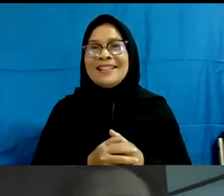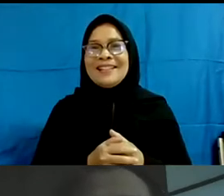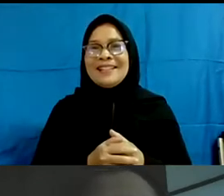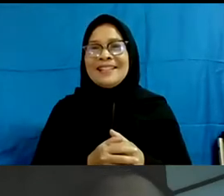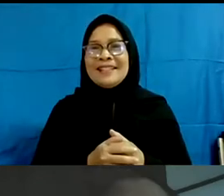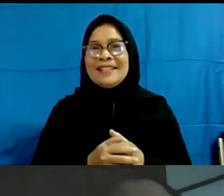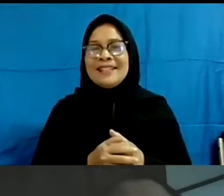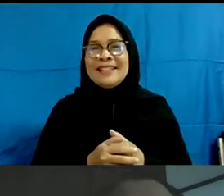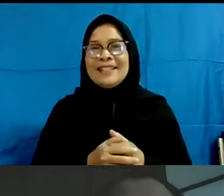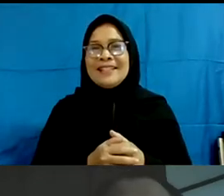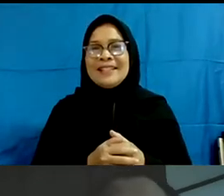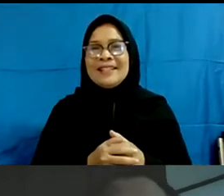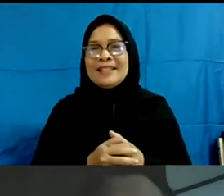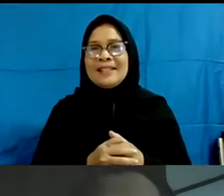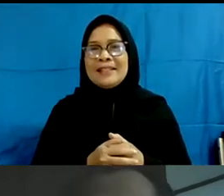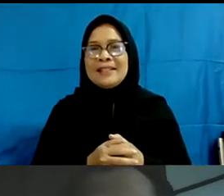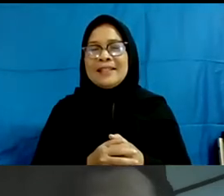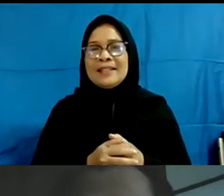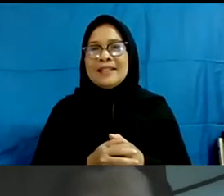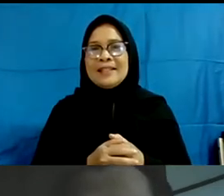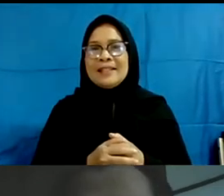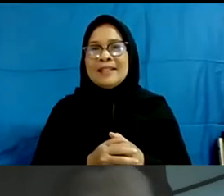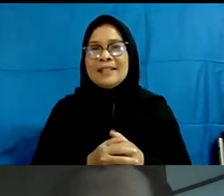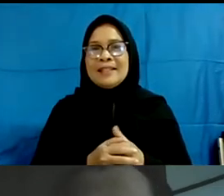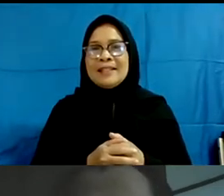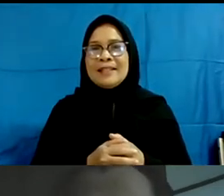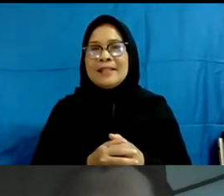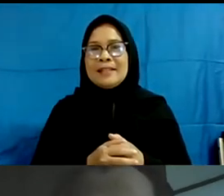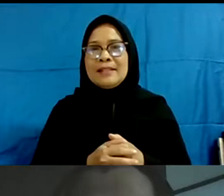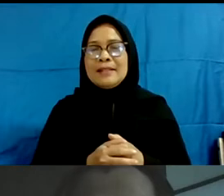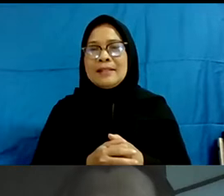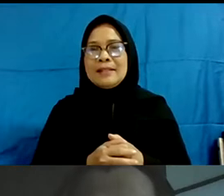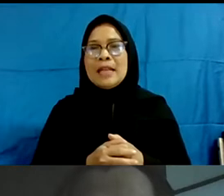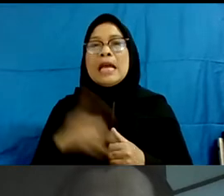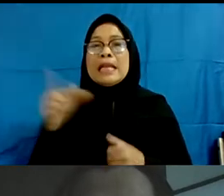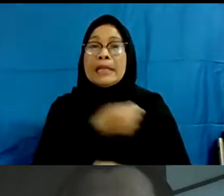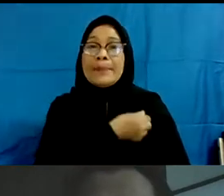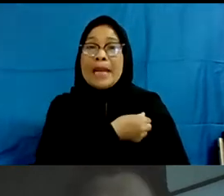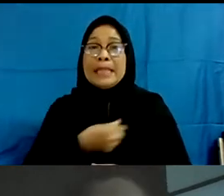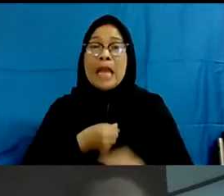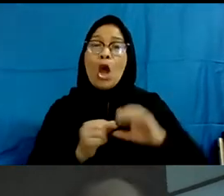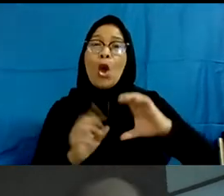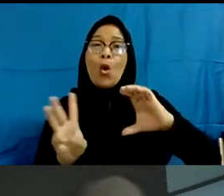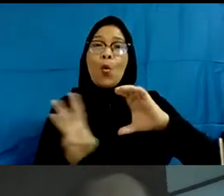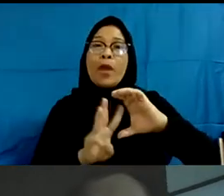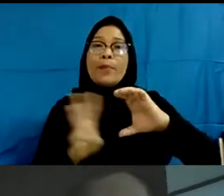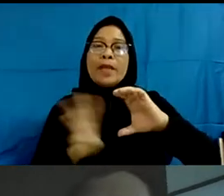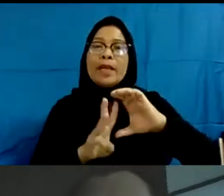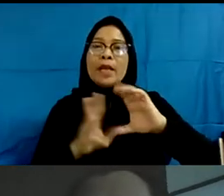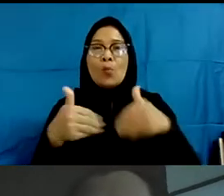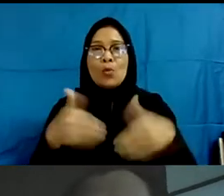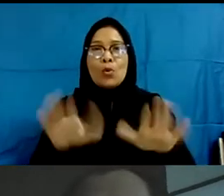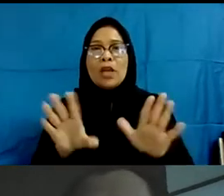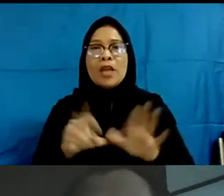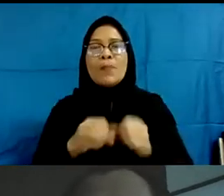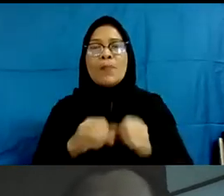seluruh narasumber dan yang pasti kepada pihak penyelenggara dari webinar ini. Boleh saya berikan satu